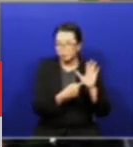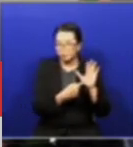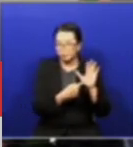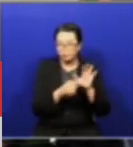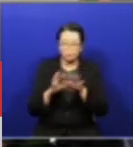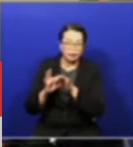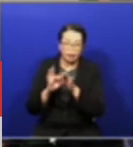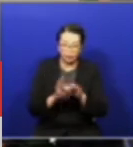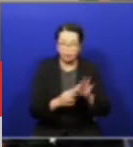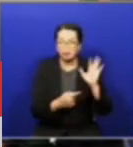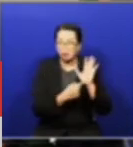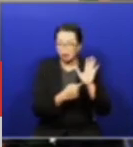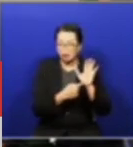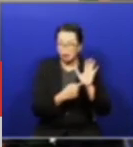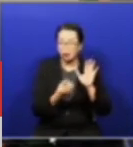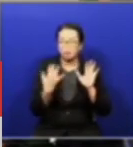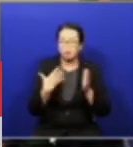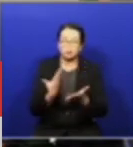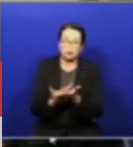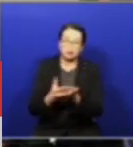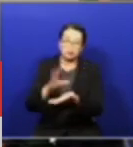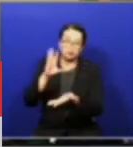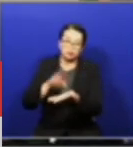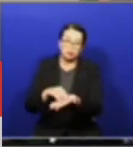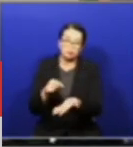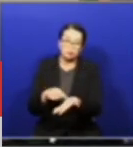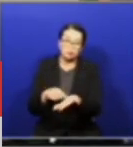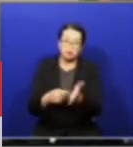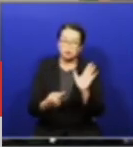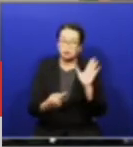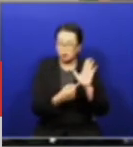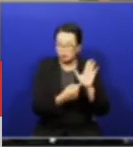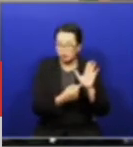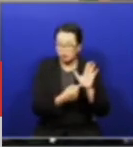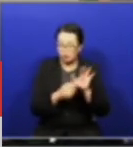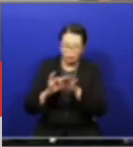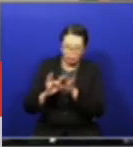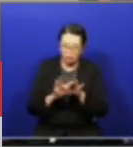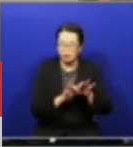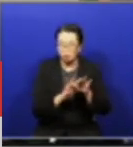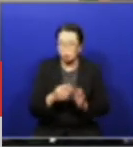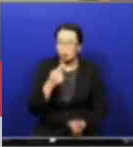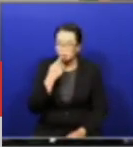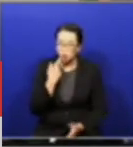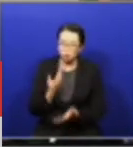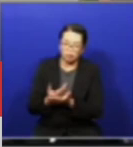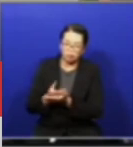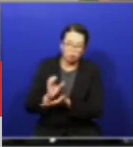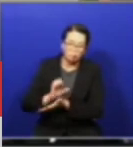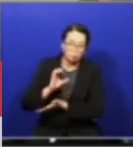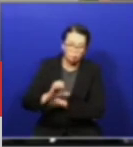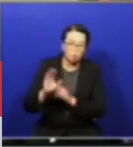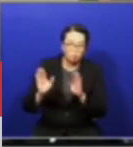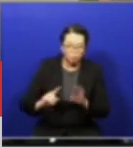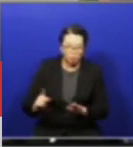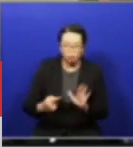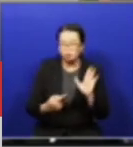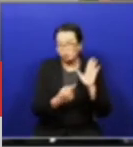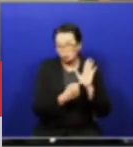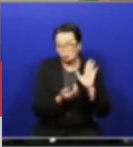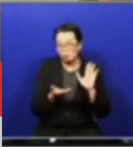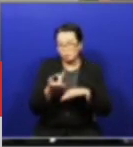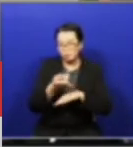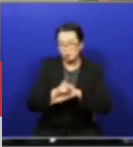ข้องกับรายงานก็คือเงินที่เขาระบุมาเนี่ยเกี่ยวข้องกับรายงานโดยตรงที่ผมกำลังจะพูดว่าเขาจะใช้งบประมาณยังไง ครับขออยู่ในรายงานนะ